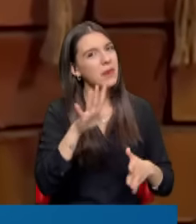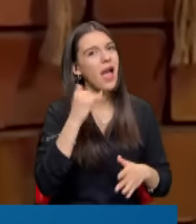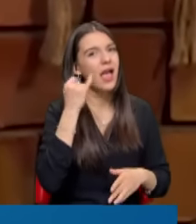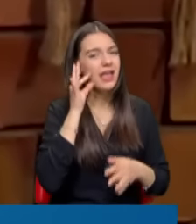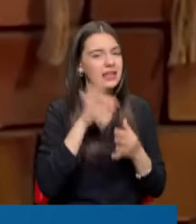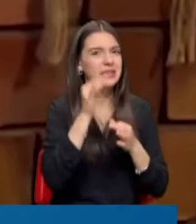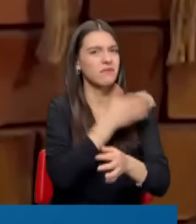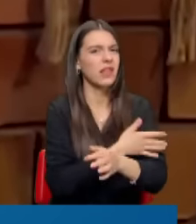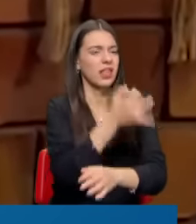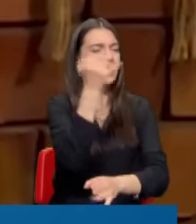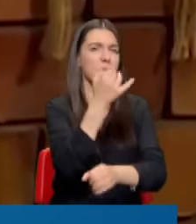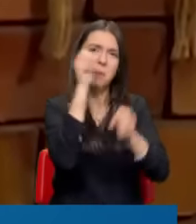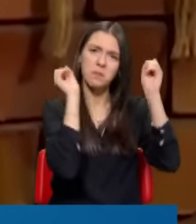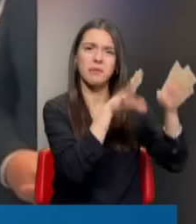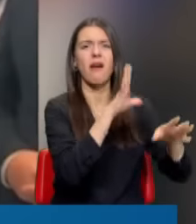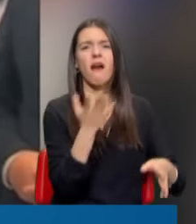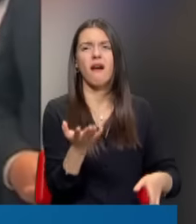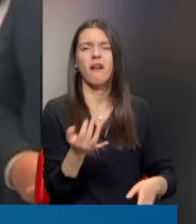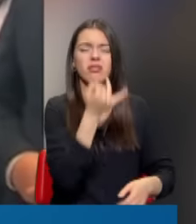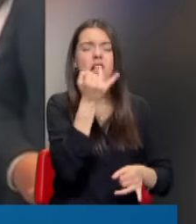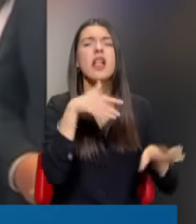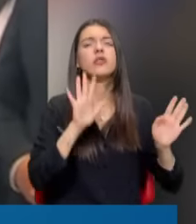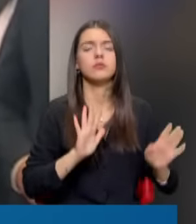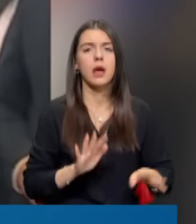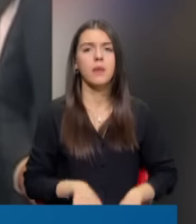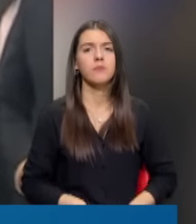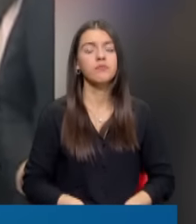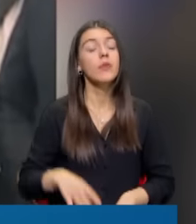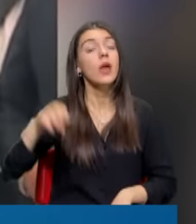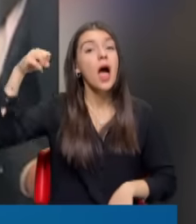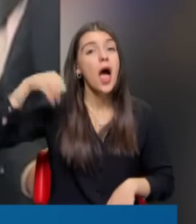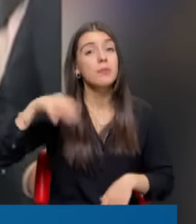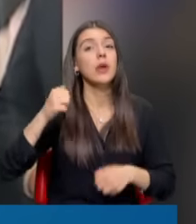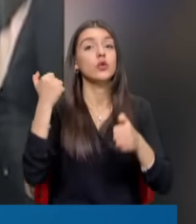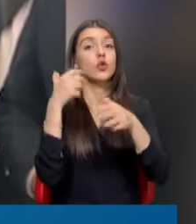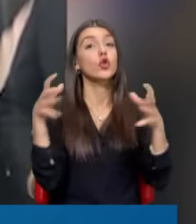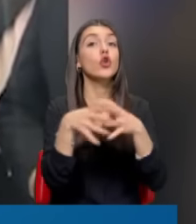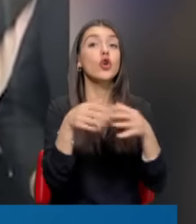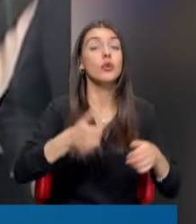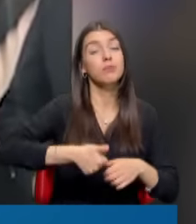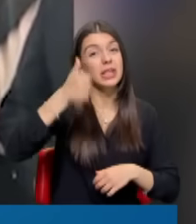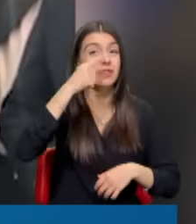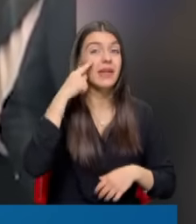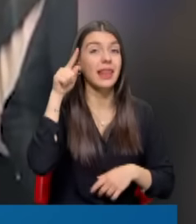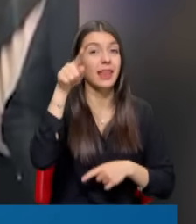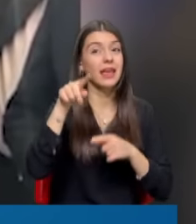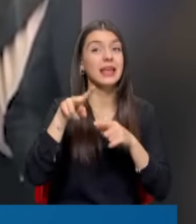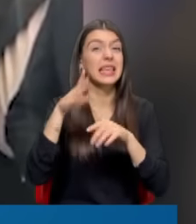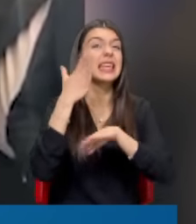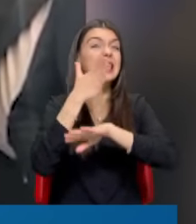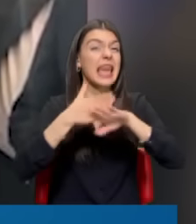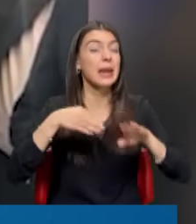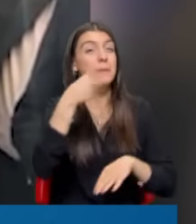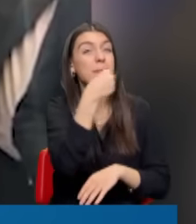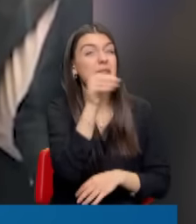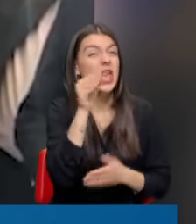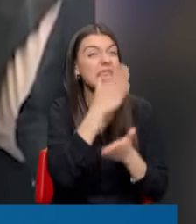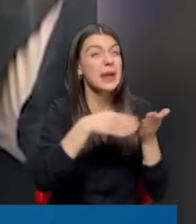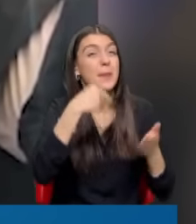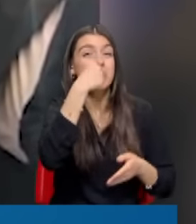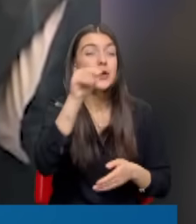kafa bulmayı. Bırakın dalga geçmeyi. AK Parti Grup Başkan Vekili Bahadır Yenişehirlioğlu kolundaki yarım milyonluk saat tepki